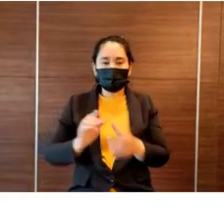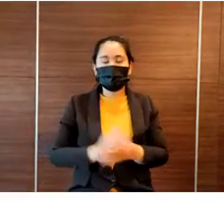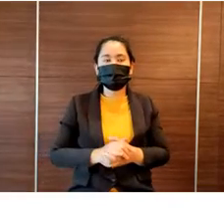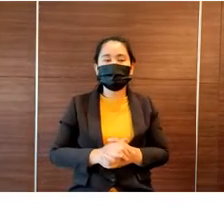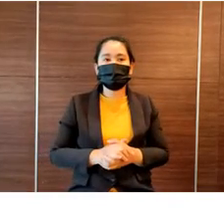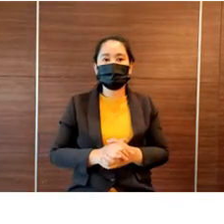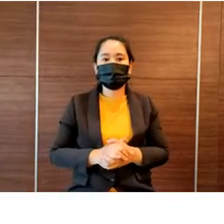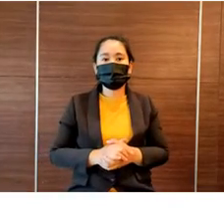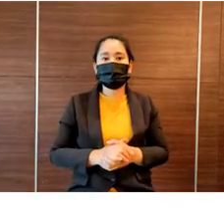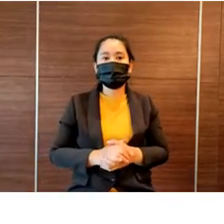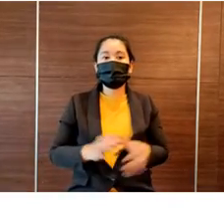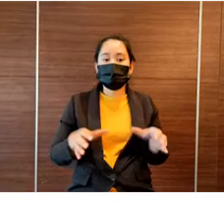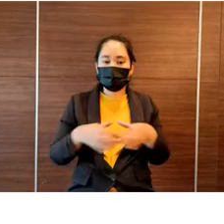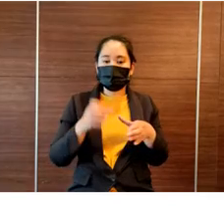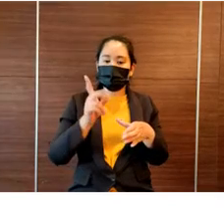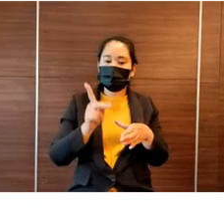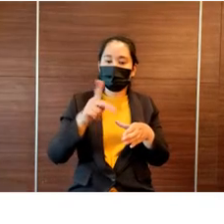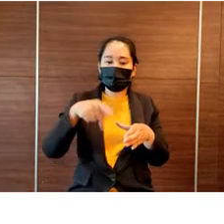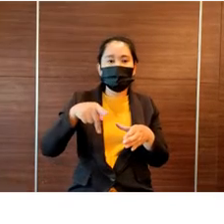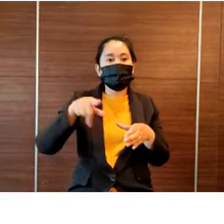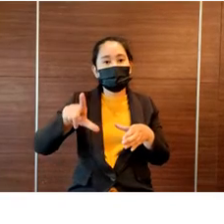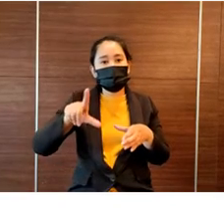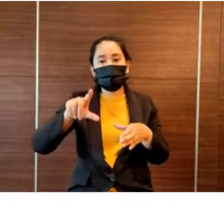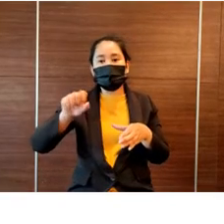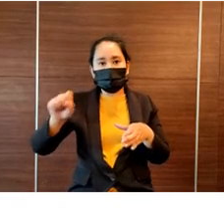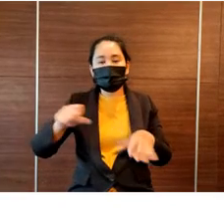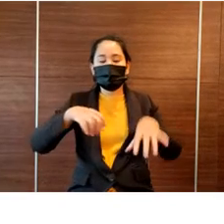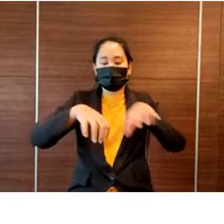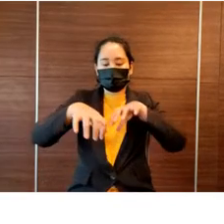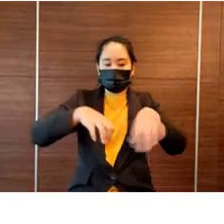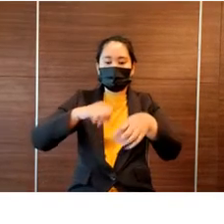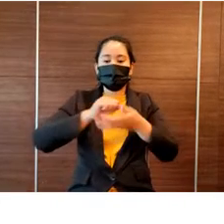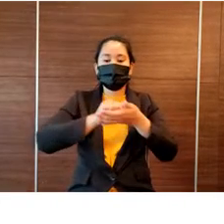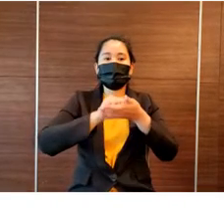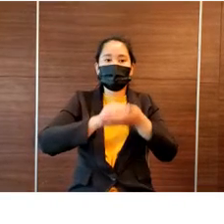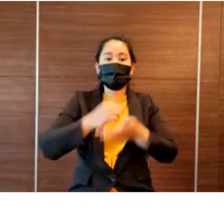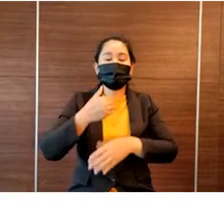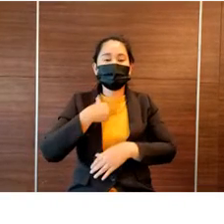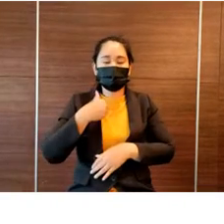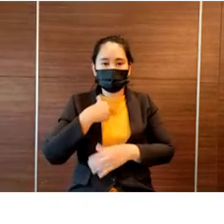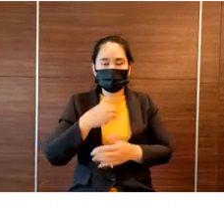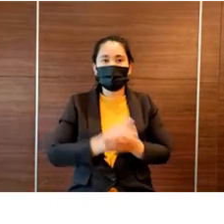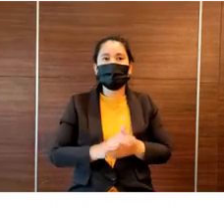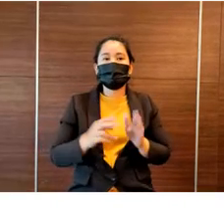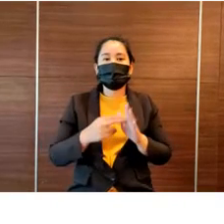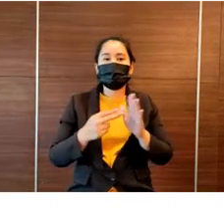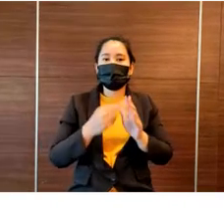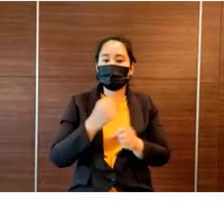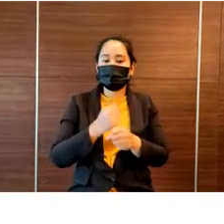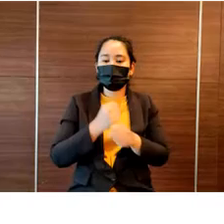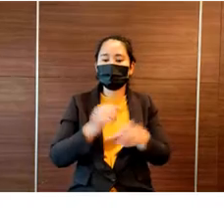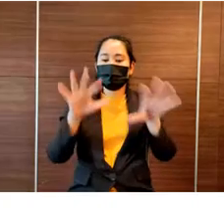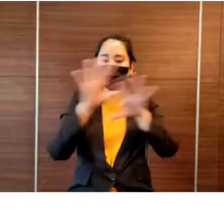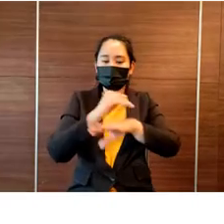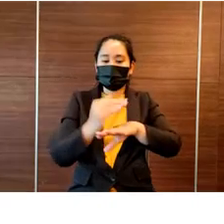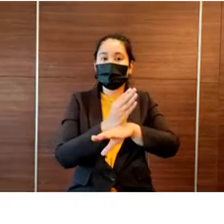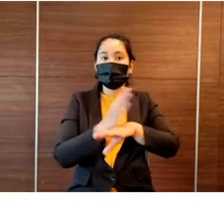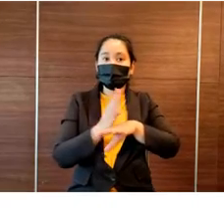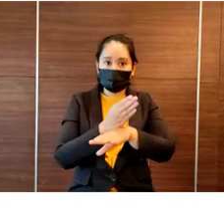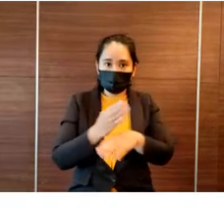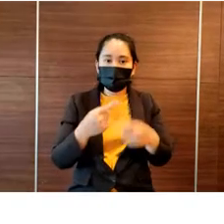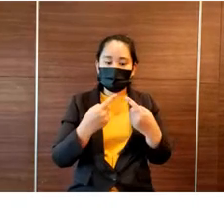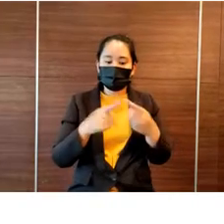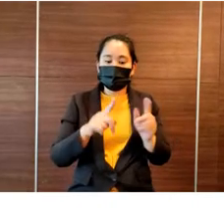ที่เป็น KPLSS เนี่ยลงมาจัดบริการด้วยนะคะอันนี้เป็นรูปแบบของพี่อาร์มเนี่ยจะเป็นกึ่งๆธุรกิจนิดนึงแต่ว่